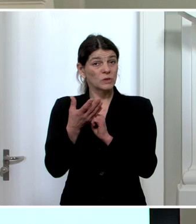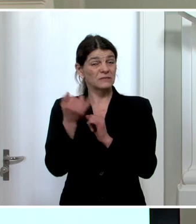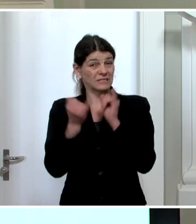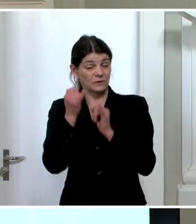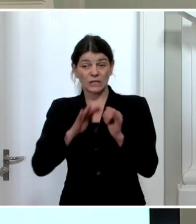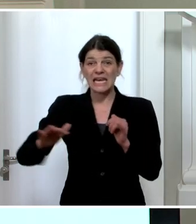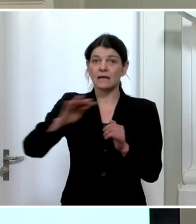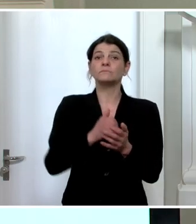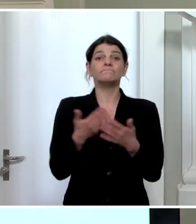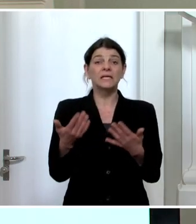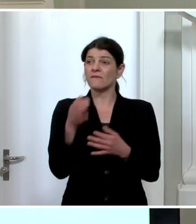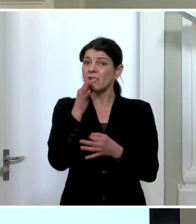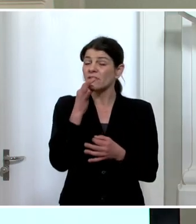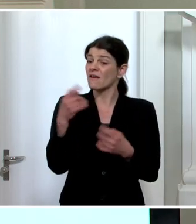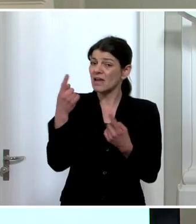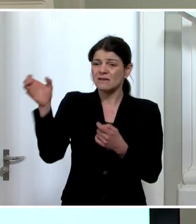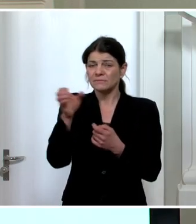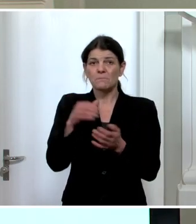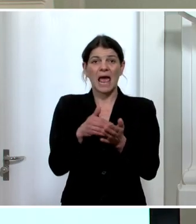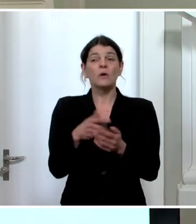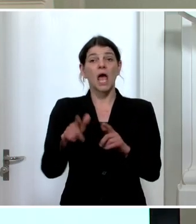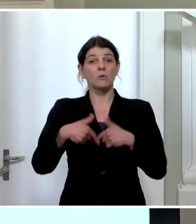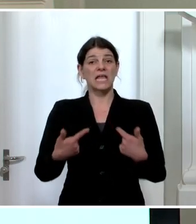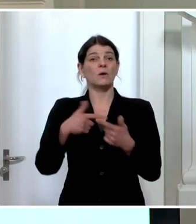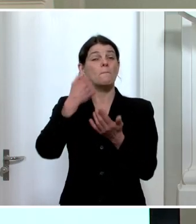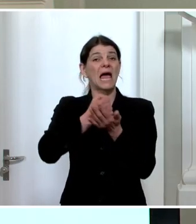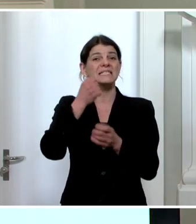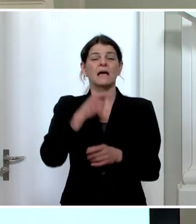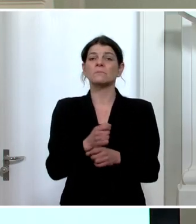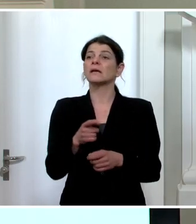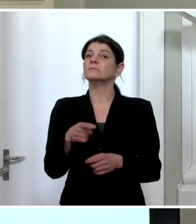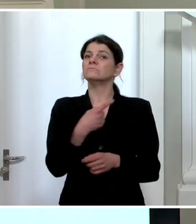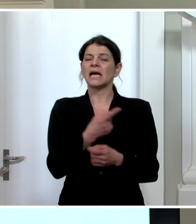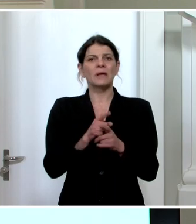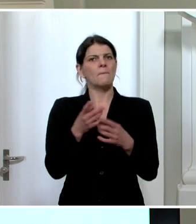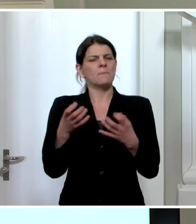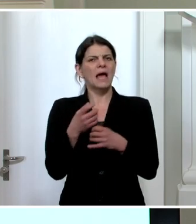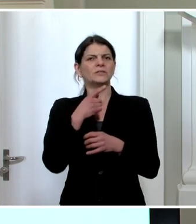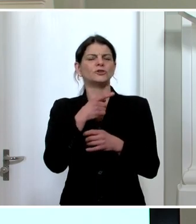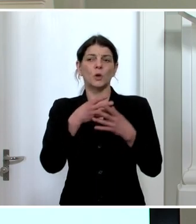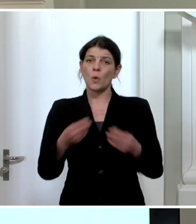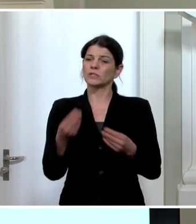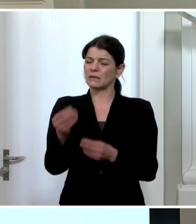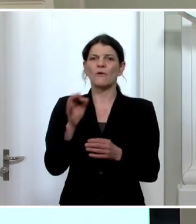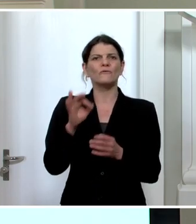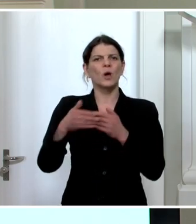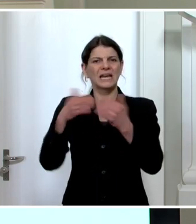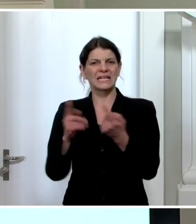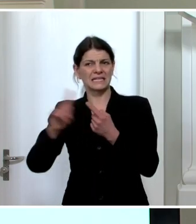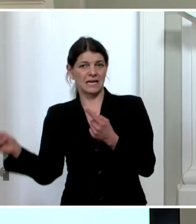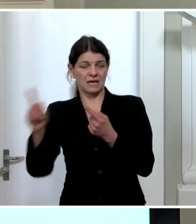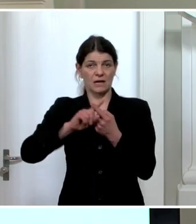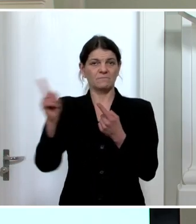Industrie, hat das Ausländer- und Passamt eine pragmatische Lösung zur Ausstellung von Grenzgängermeldebescheinigungen